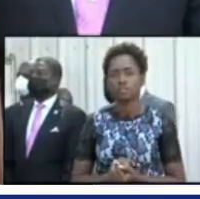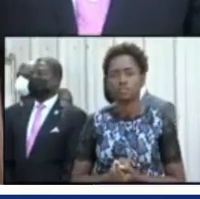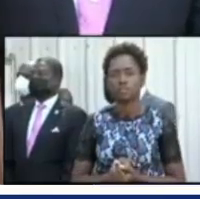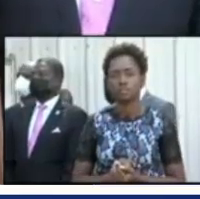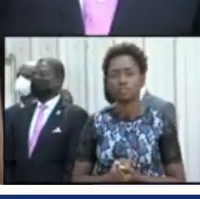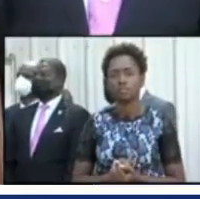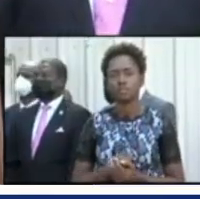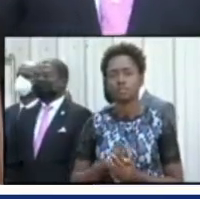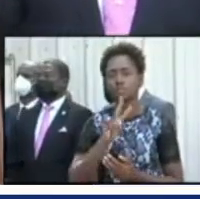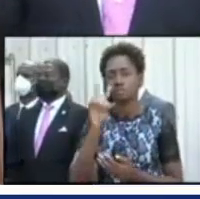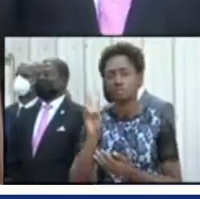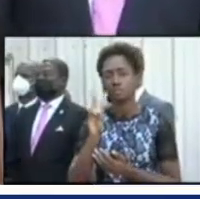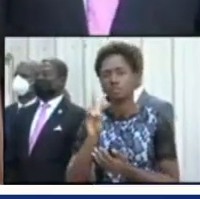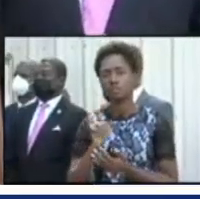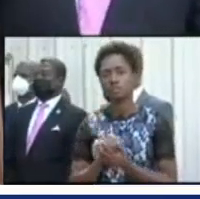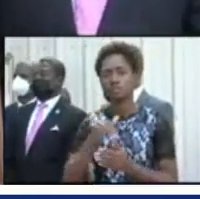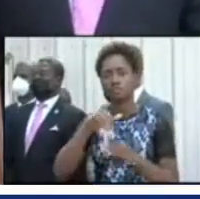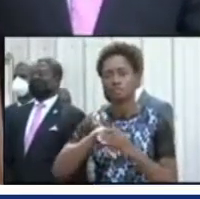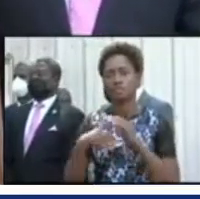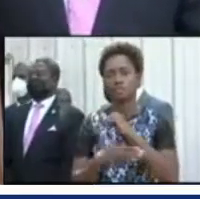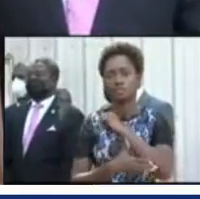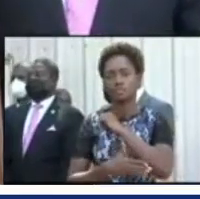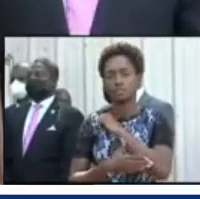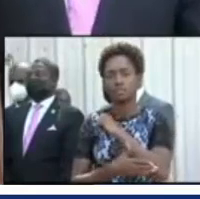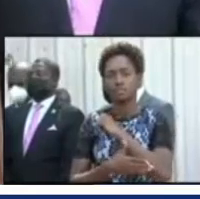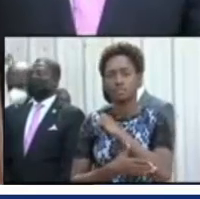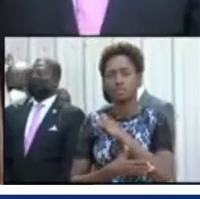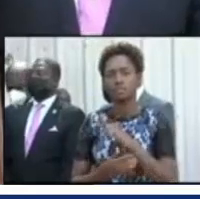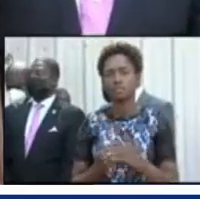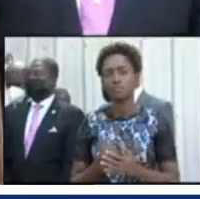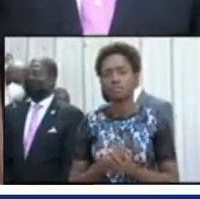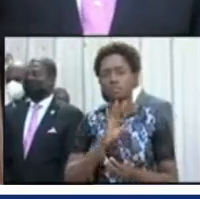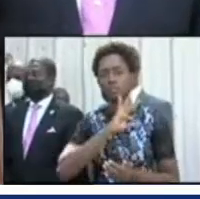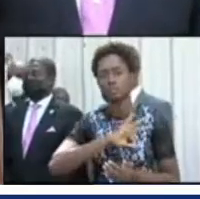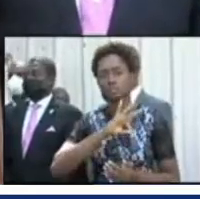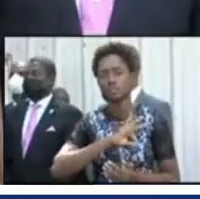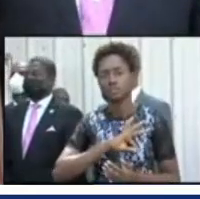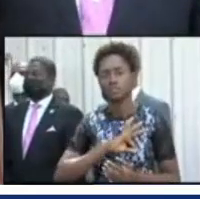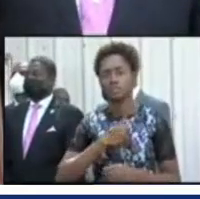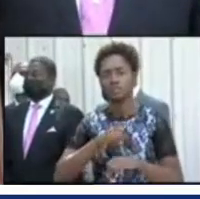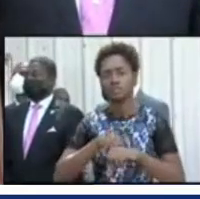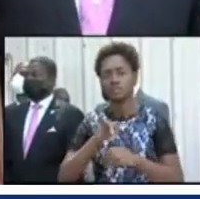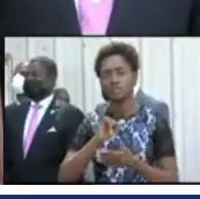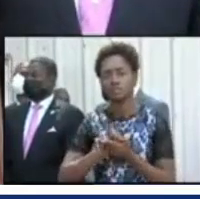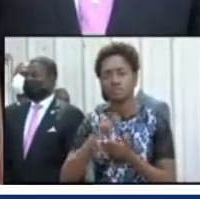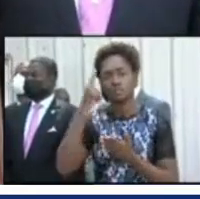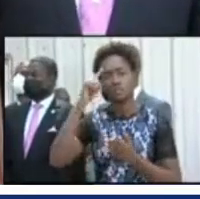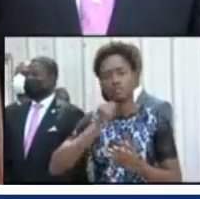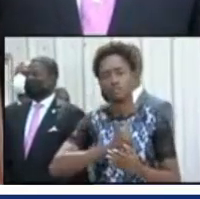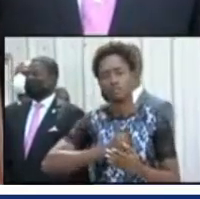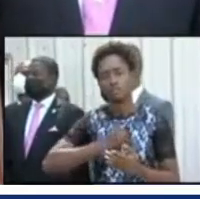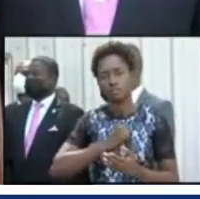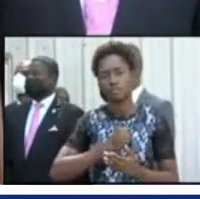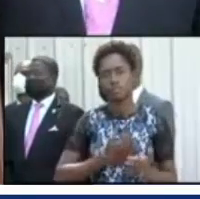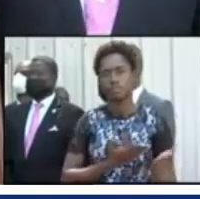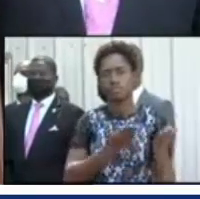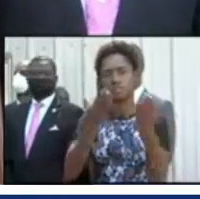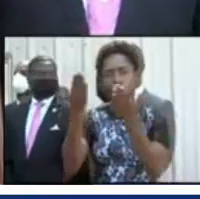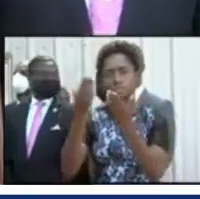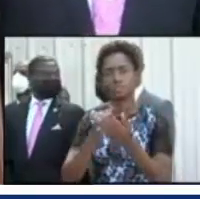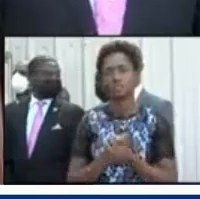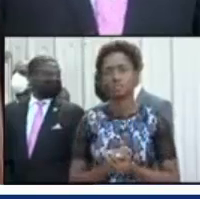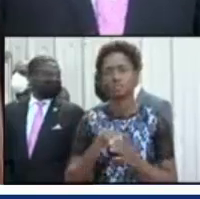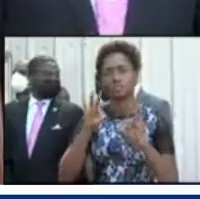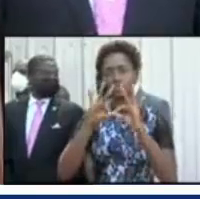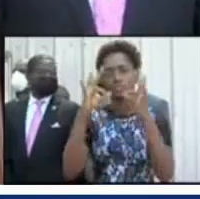bandit en d'un pays à nouveau nous profitons l'occasion de nouveau sympathie nous bayou